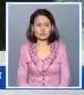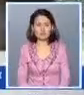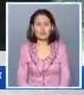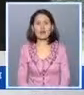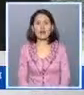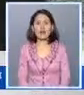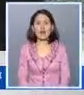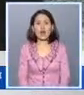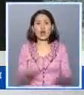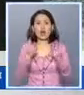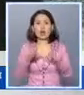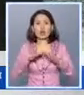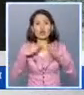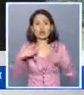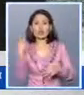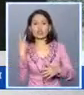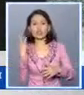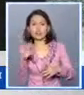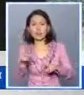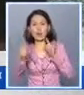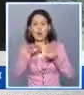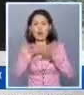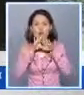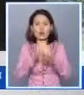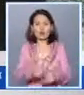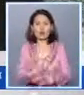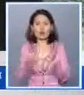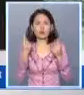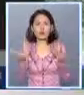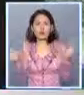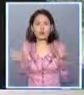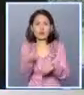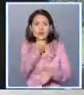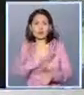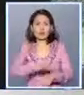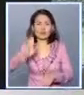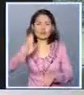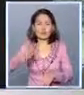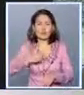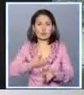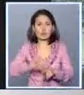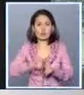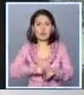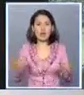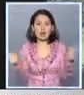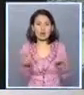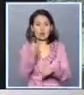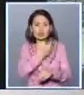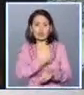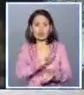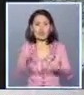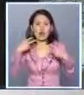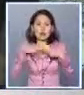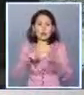Әрине, үлкен 20-лық форумы үлкен 8-дікке қарағанда ауқымдары беделді бірлестік. Бірақ мен бұл да жеткіліксіз деп ойлаймын.